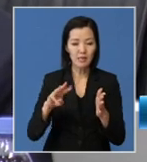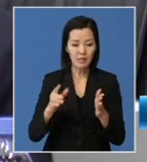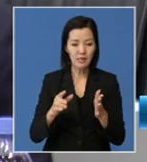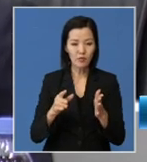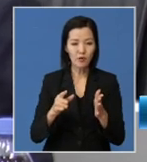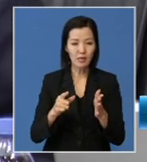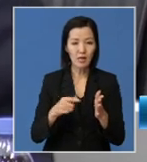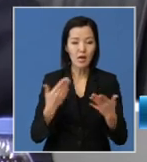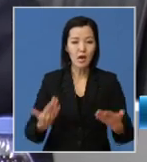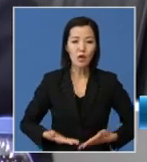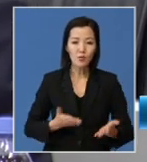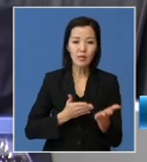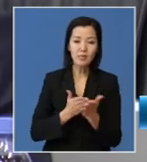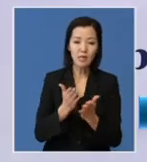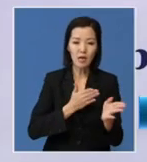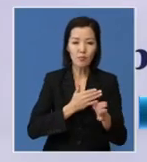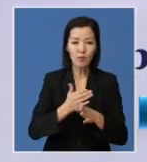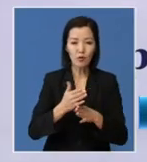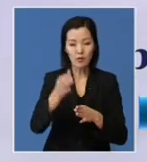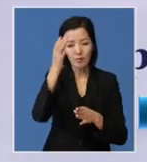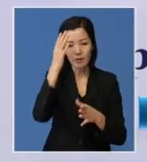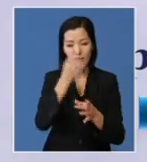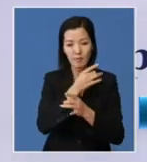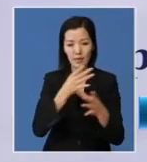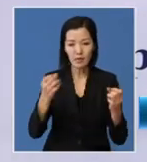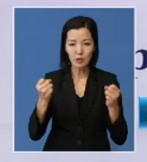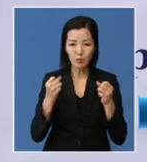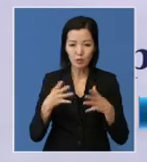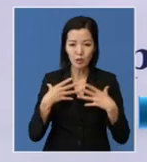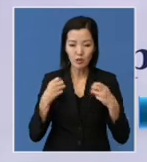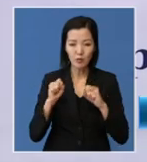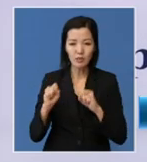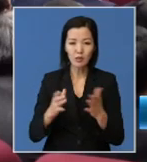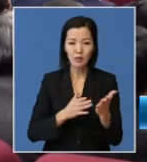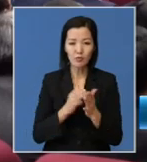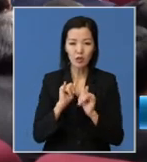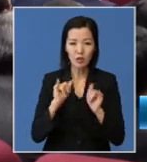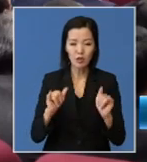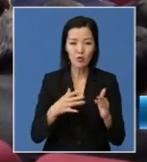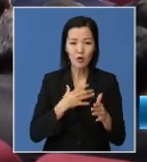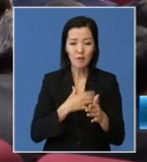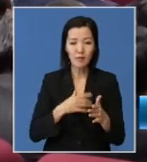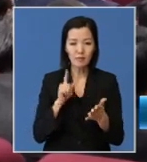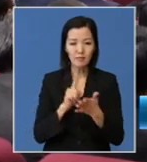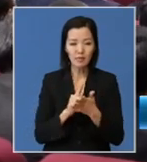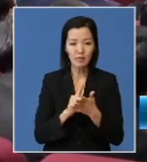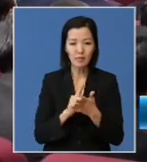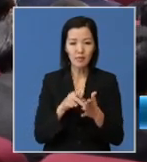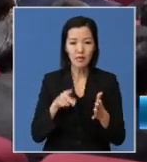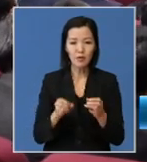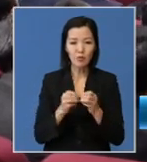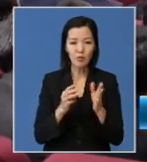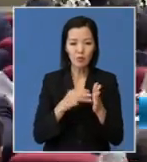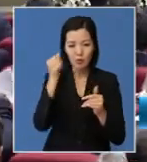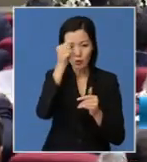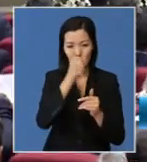бөлігі әлеуметтік салаға бағытталып отыр. Білім, мәдениет, спорт, денсаулық сақтау саласын жетілдіру алдағы маңызды міндеттердің бірі. 2019